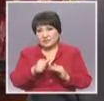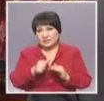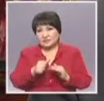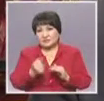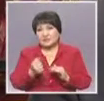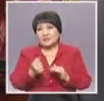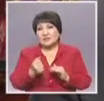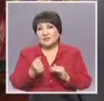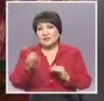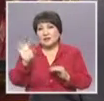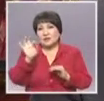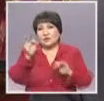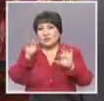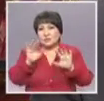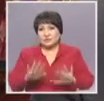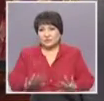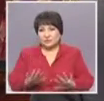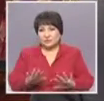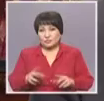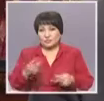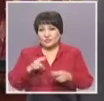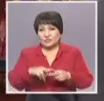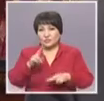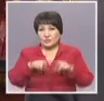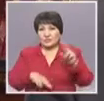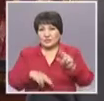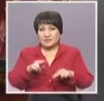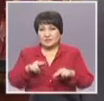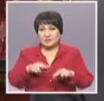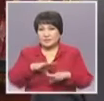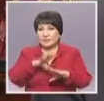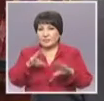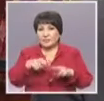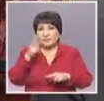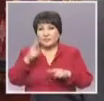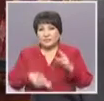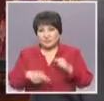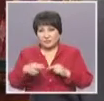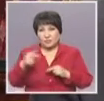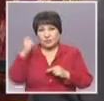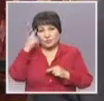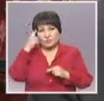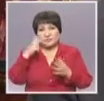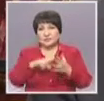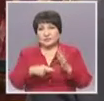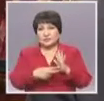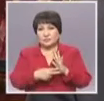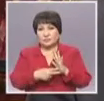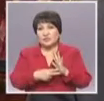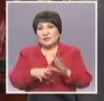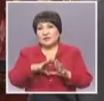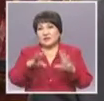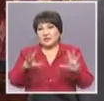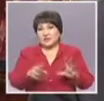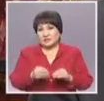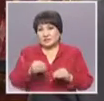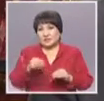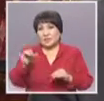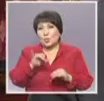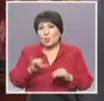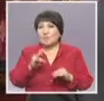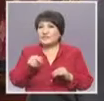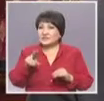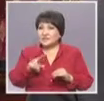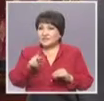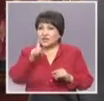жылдың күзінде осы құрылыстардың барлығы салынып бітеді деп ойлап отырмыз. Сондықтан әрі қарай осы олимпиадалық жаңағы универсиаданың